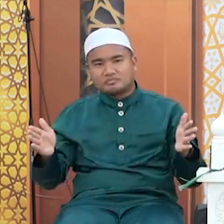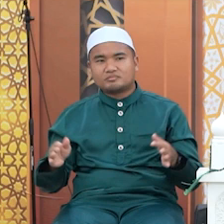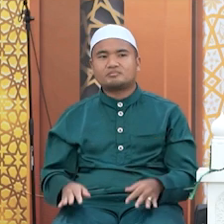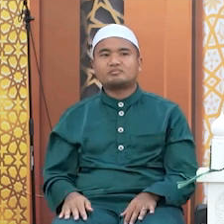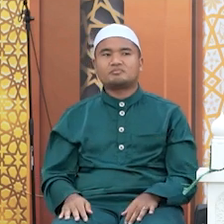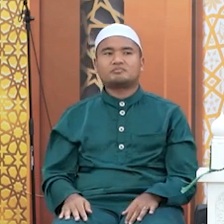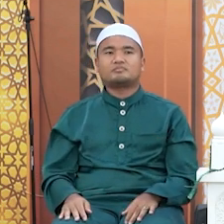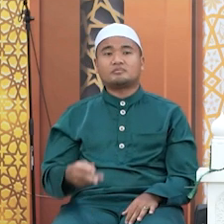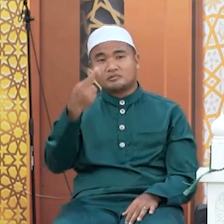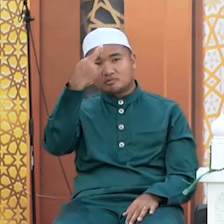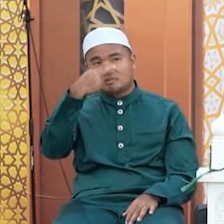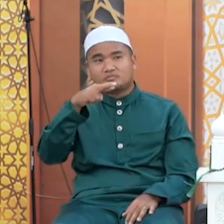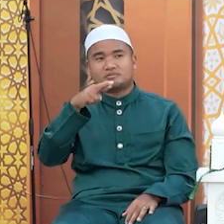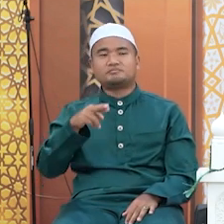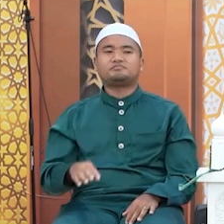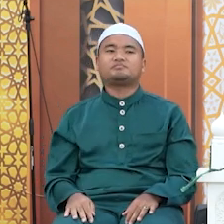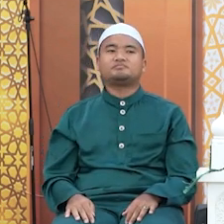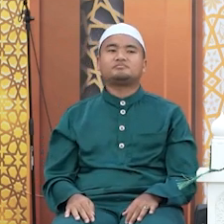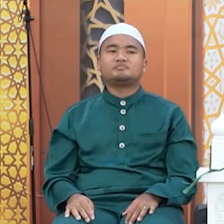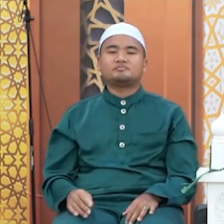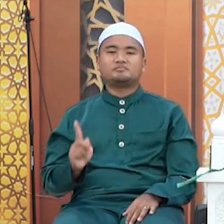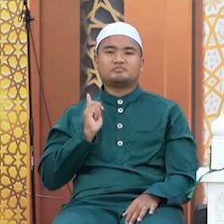Kita tengok walaupun kita puasa sehari.